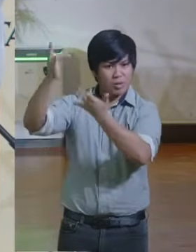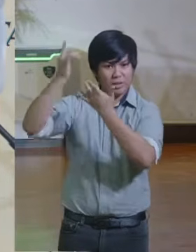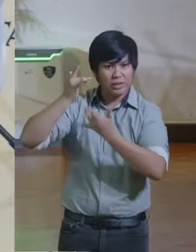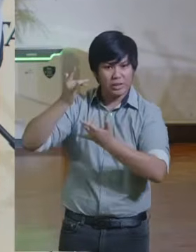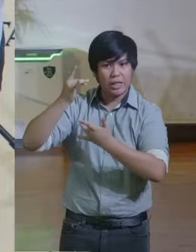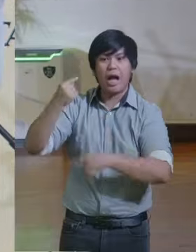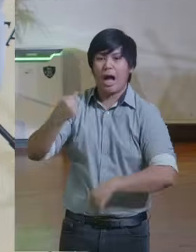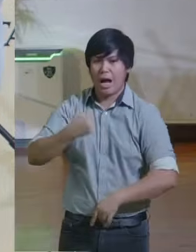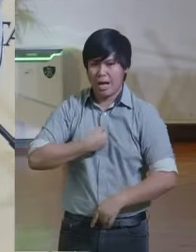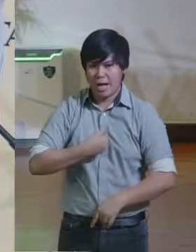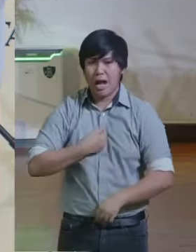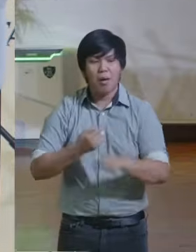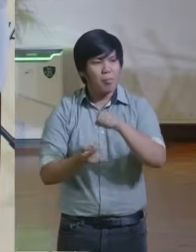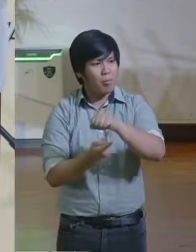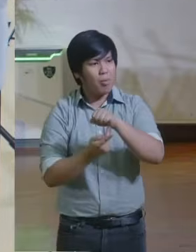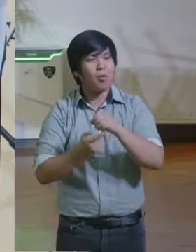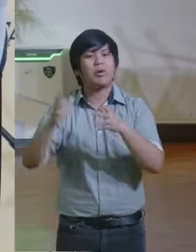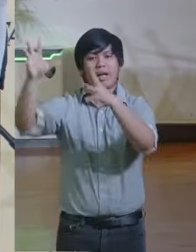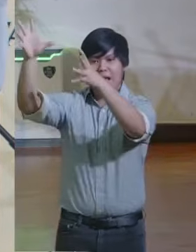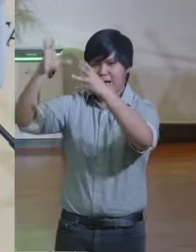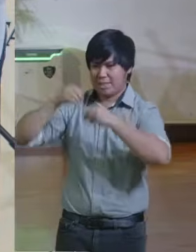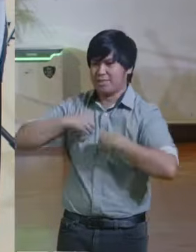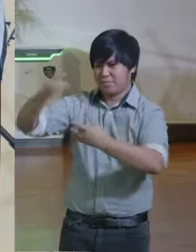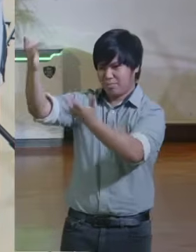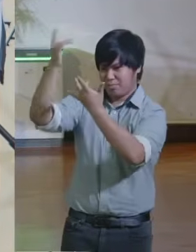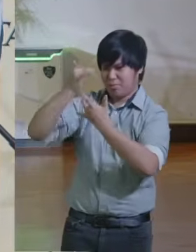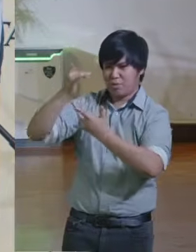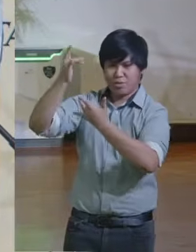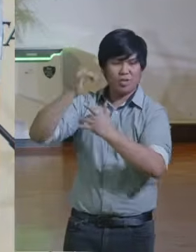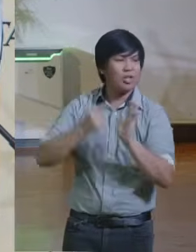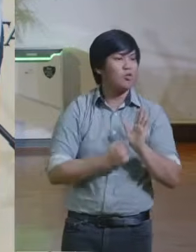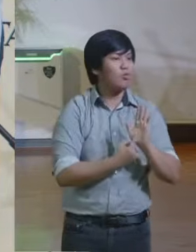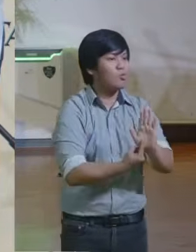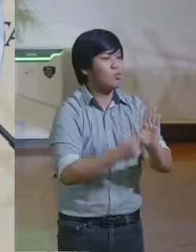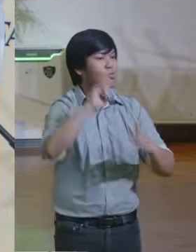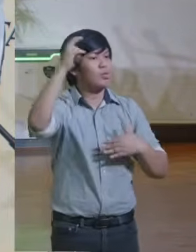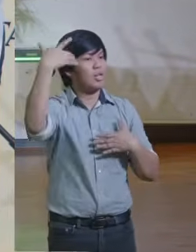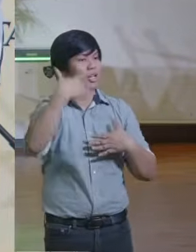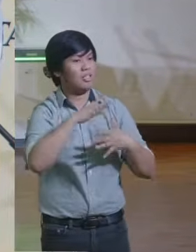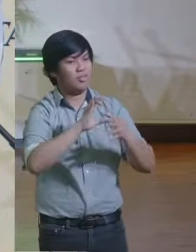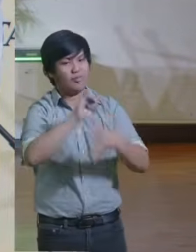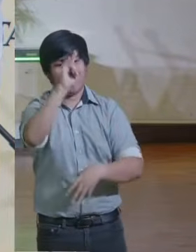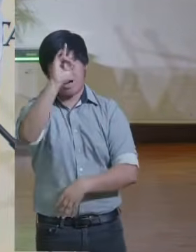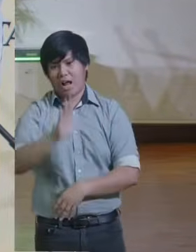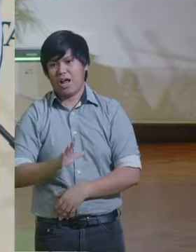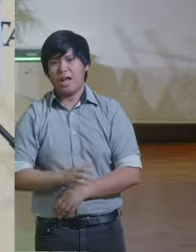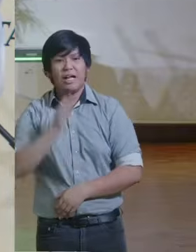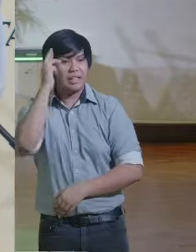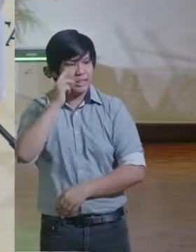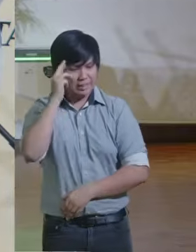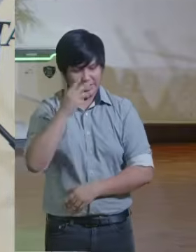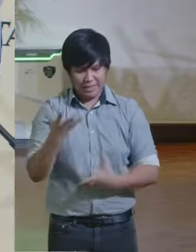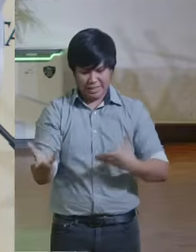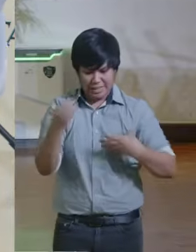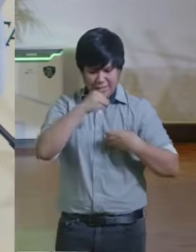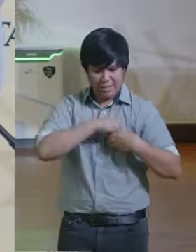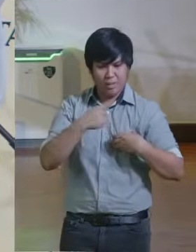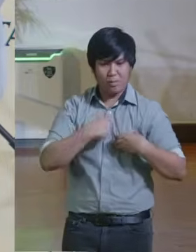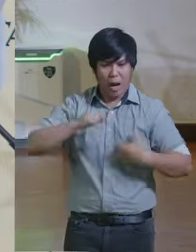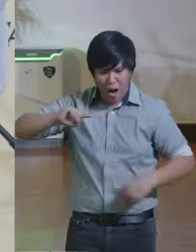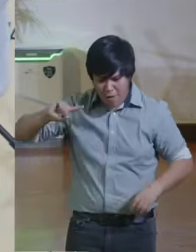I received mercy. Yung po ang grace. For this reason, that in me, as